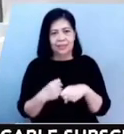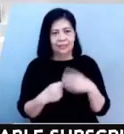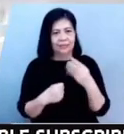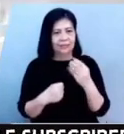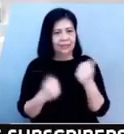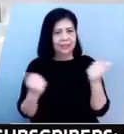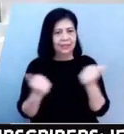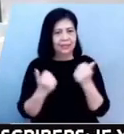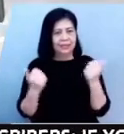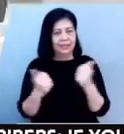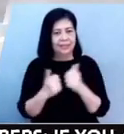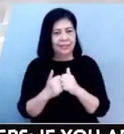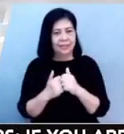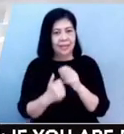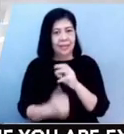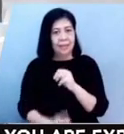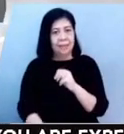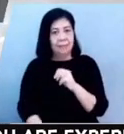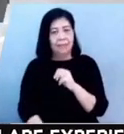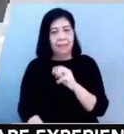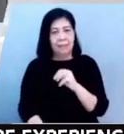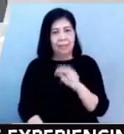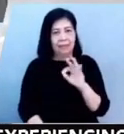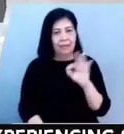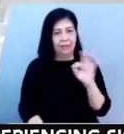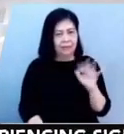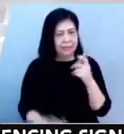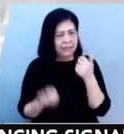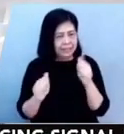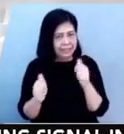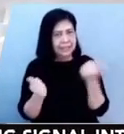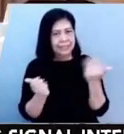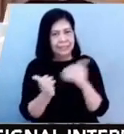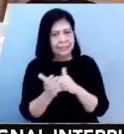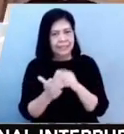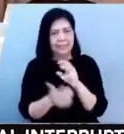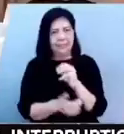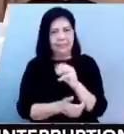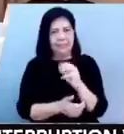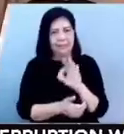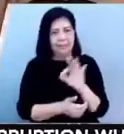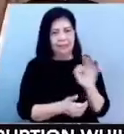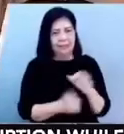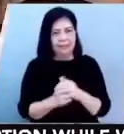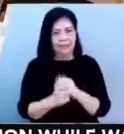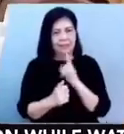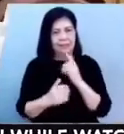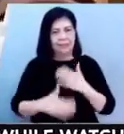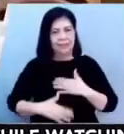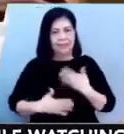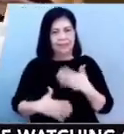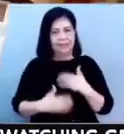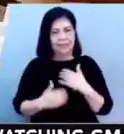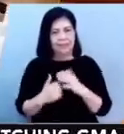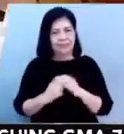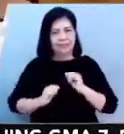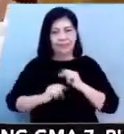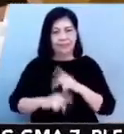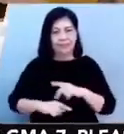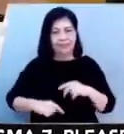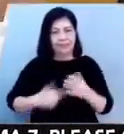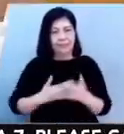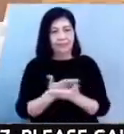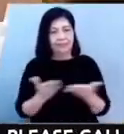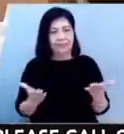ng Metro Manila Film Fest, to try natin makapasok ulit sa MMFF. Nakakatuwa na na-appreciate din ng mga